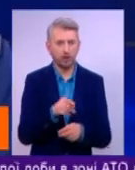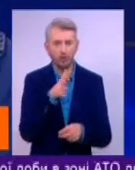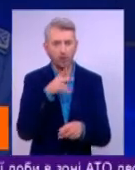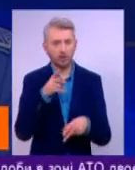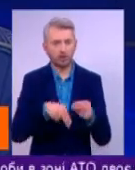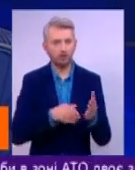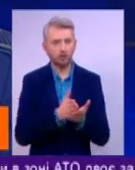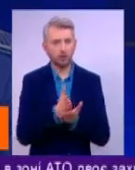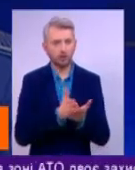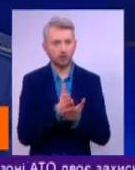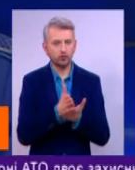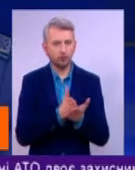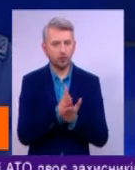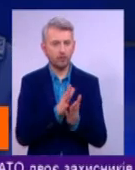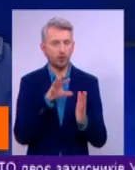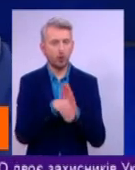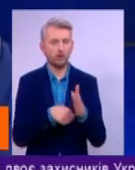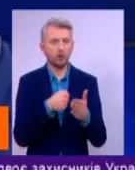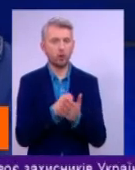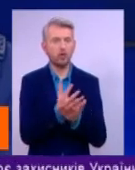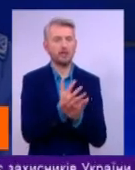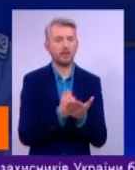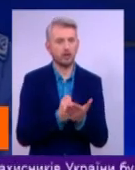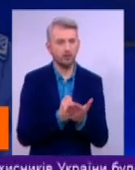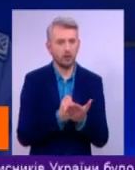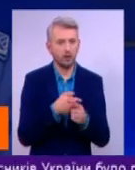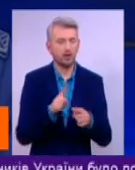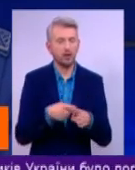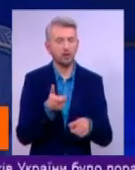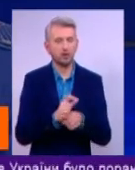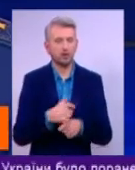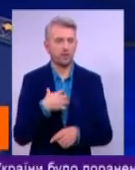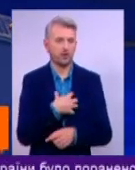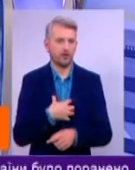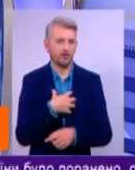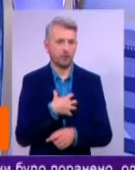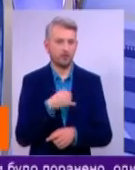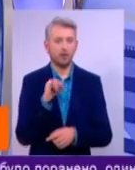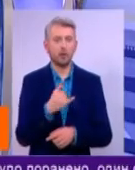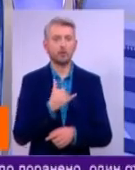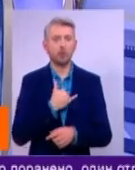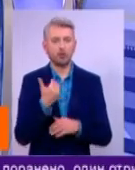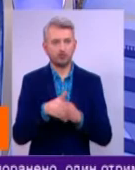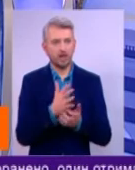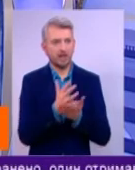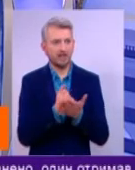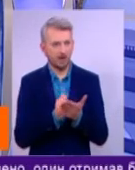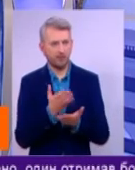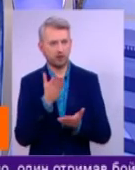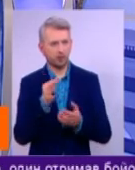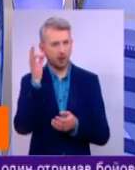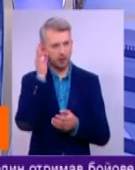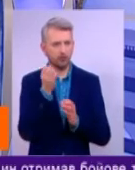служби відносяться до резерву. Резерву, це так. Дуже важливо. І у нас уже резерв, якщо